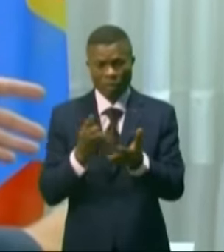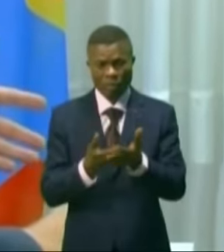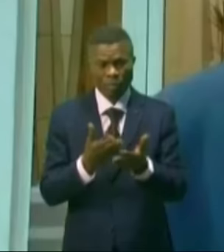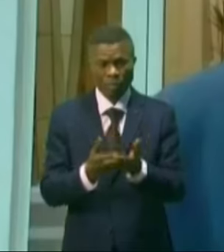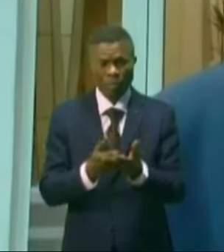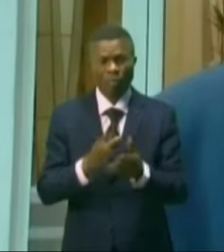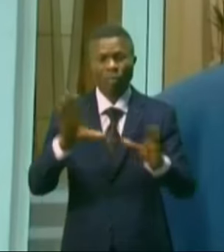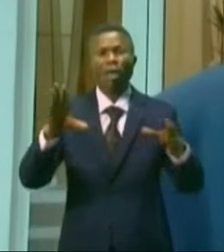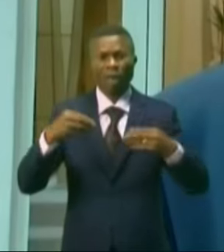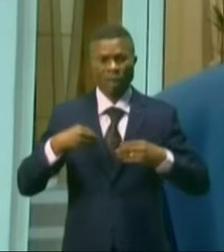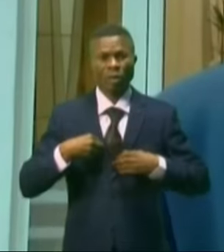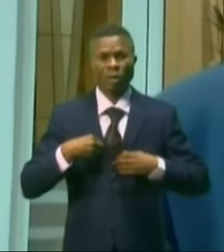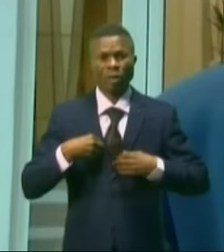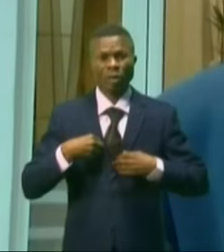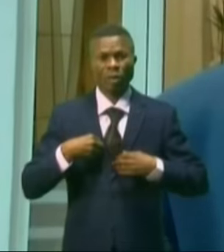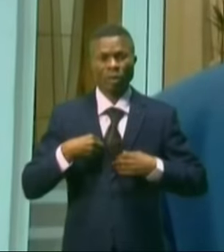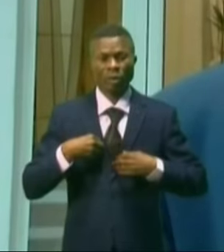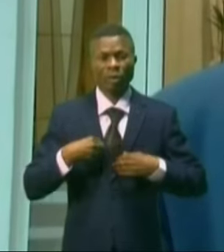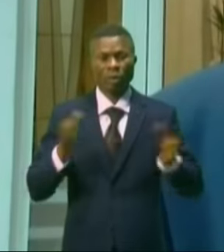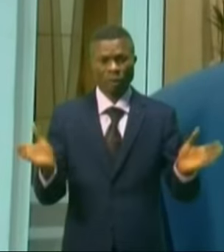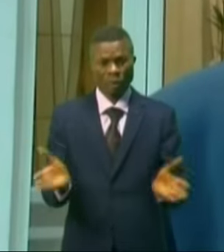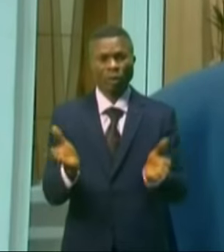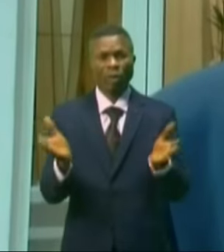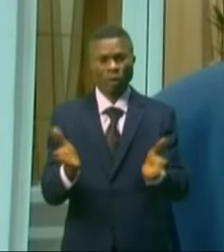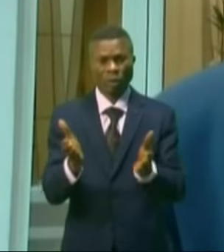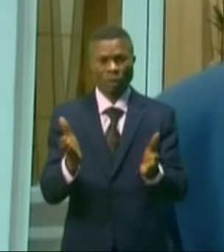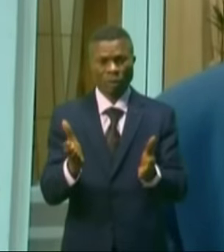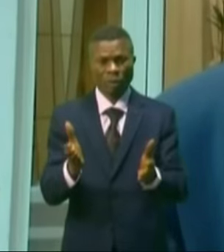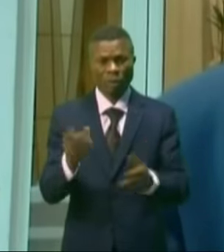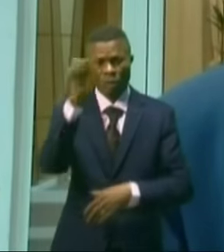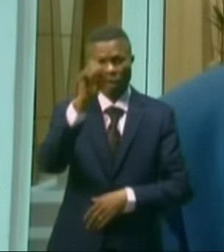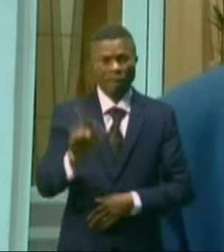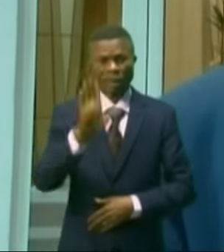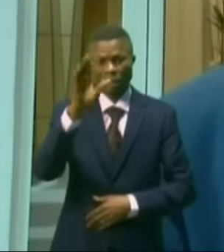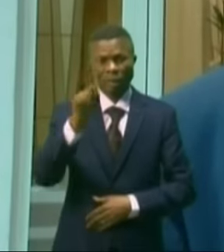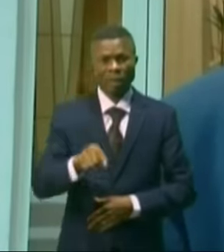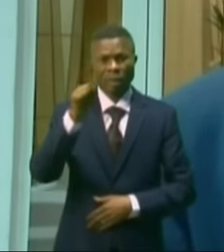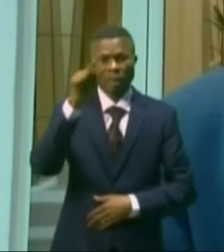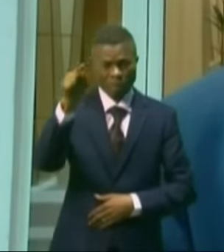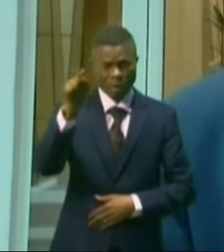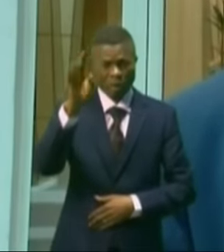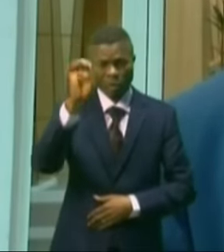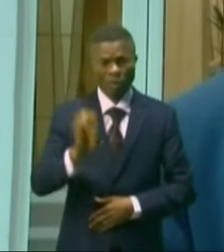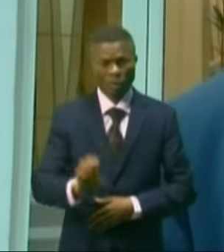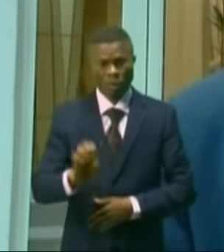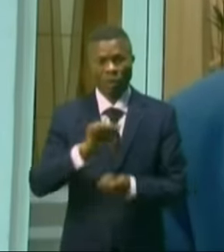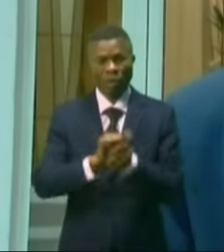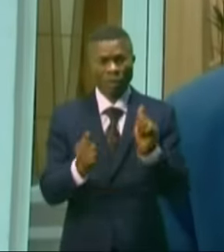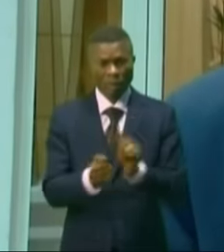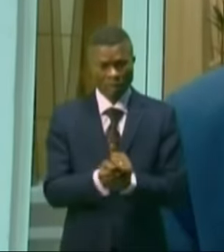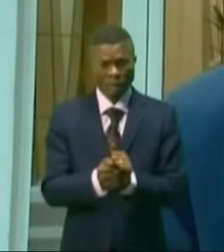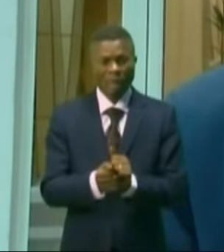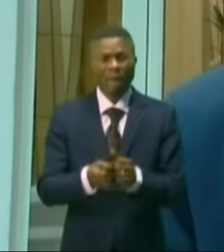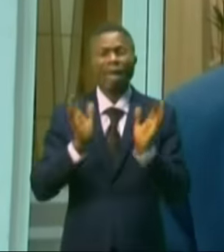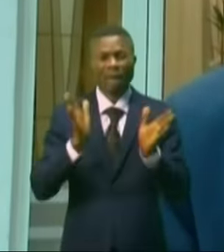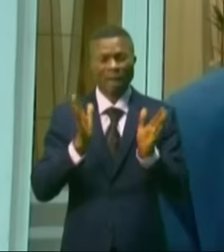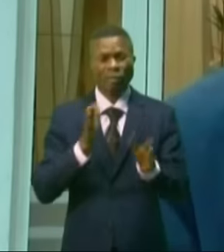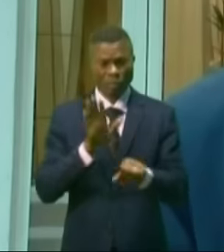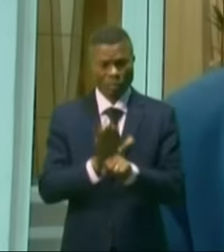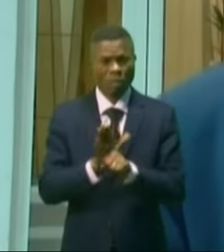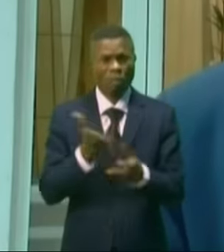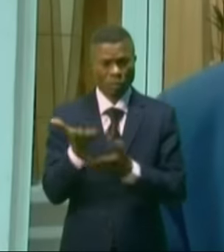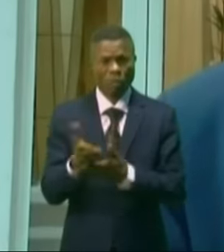d'approuver un renforcement de 35 millions d'euros. Parce que la situation humanitaire s'est dégradée cette année